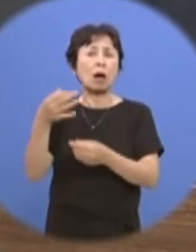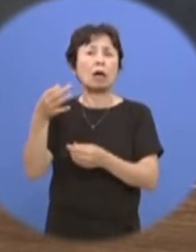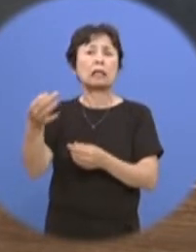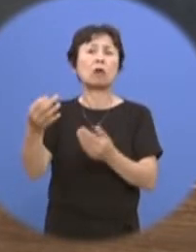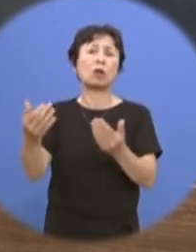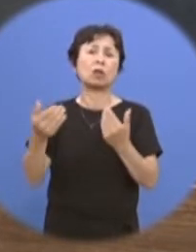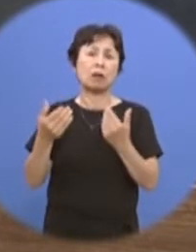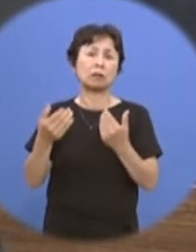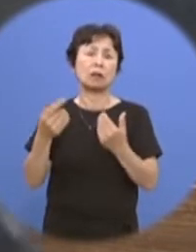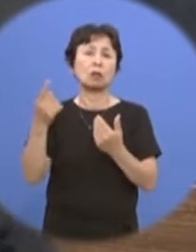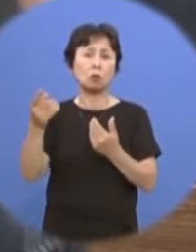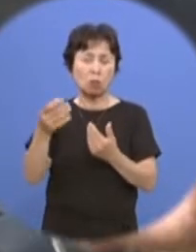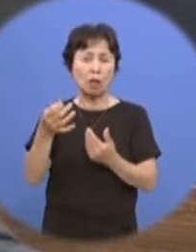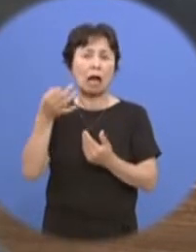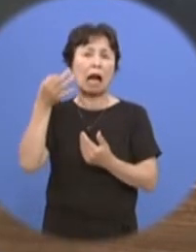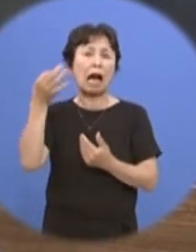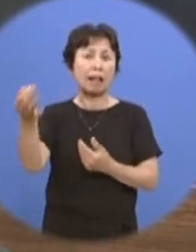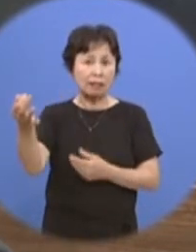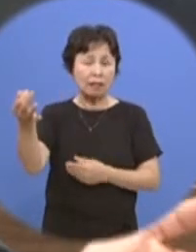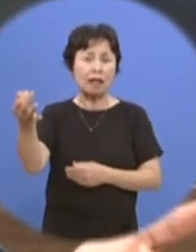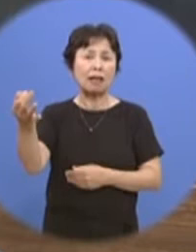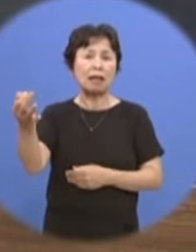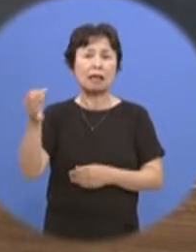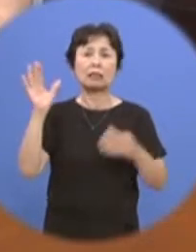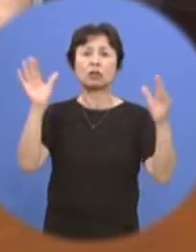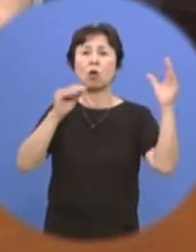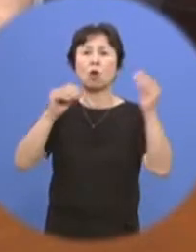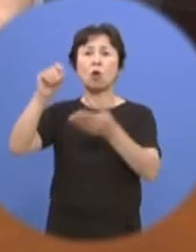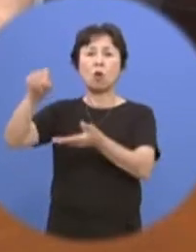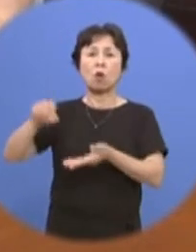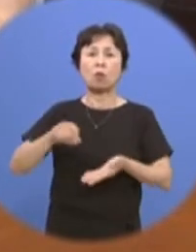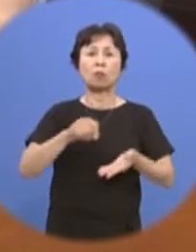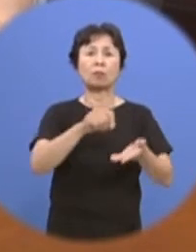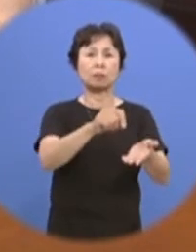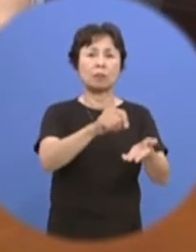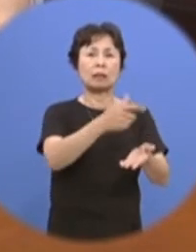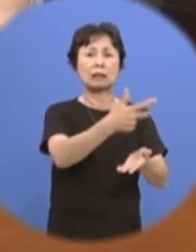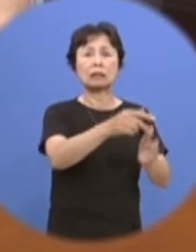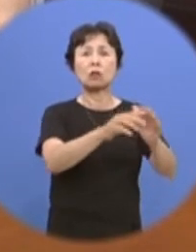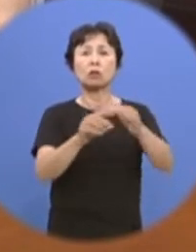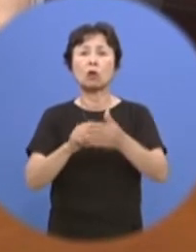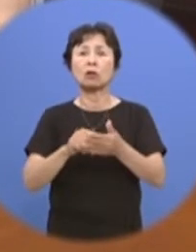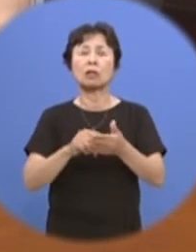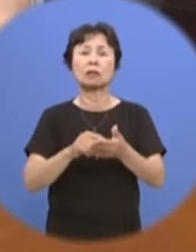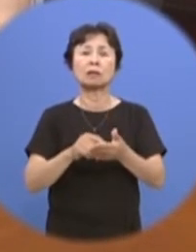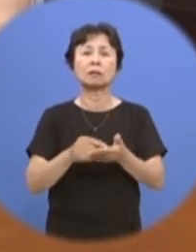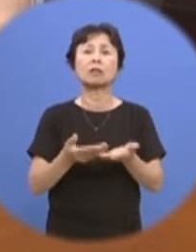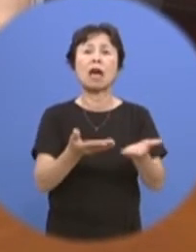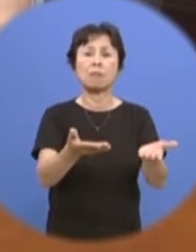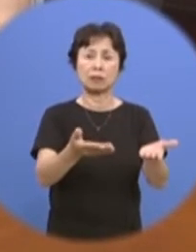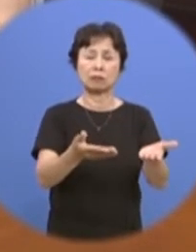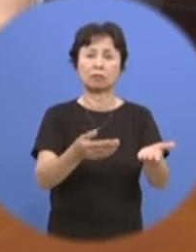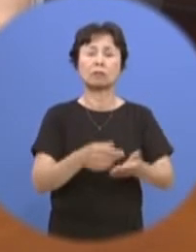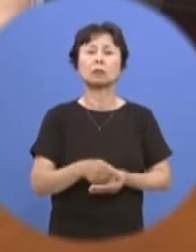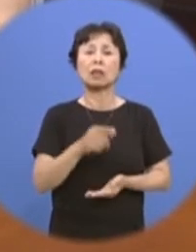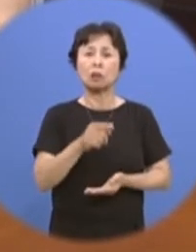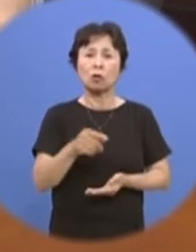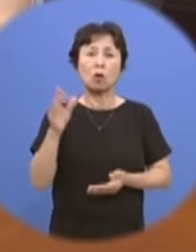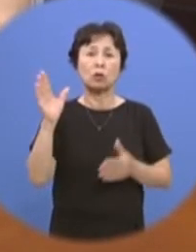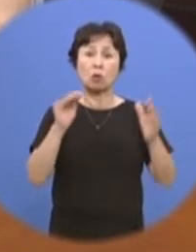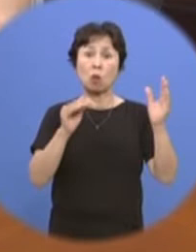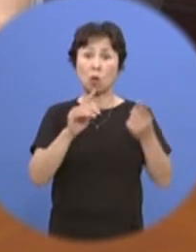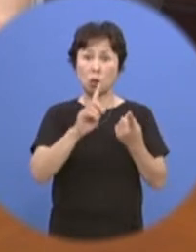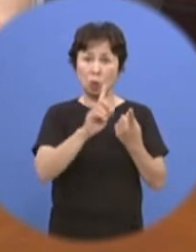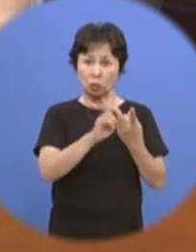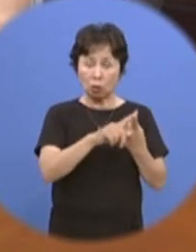それを買いまして、それで市町村にその情報を差し上げている、はい、そうするとその雨量情報と先ほど